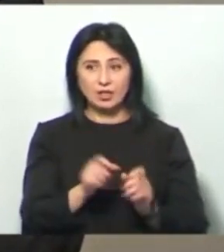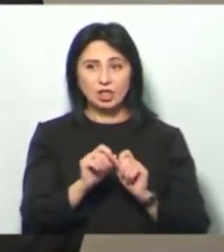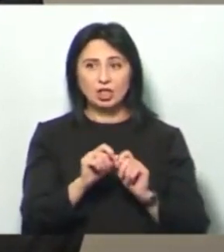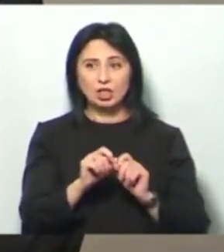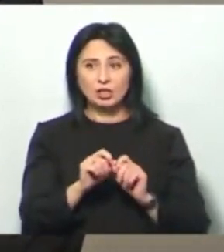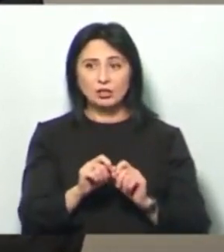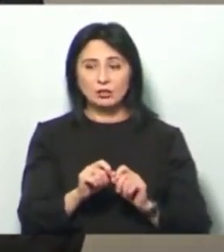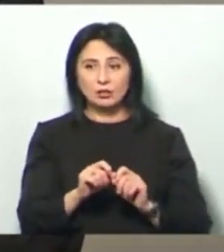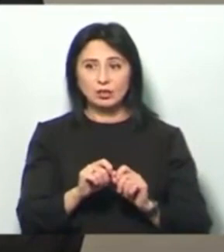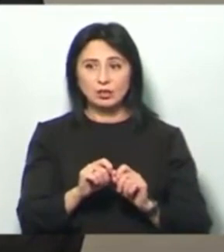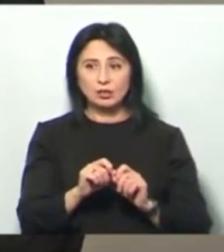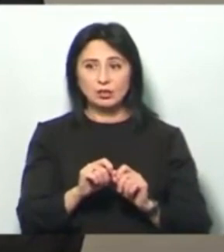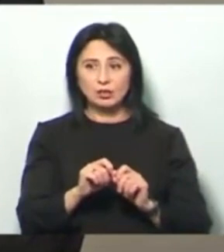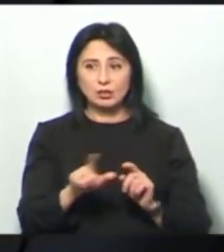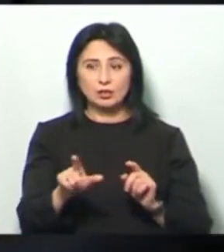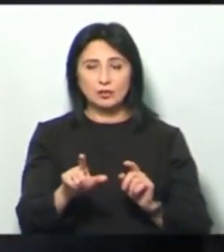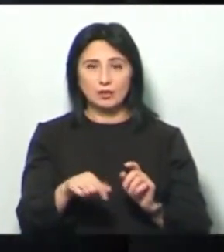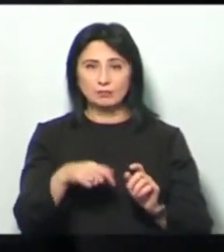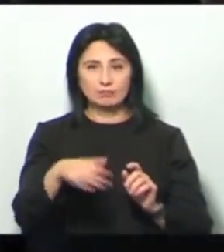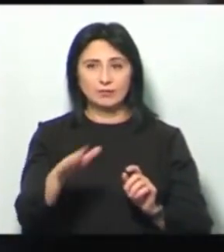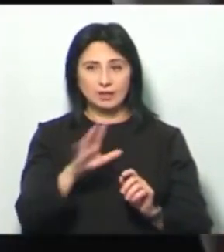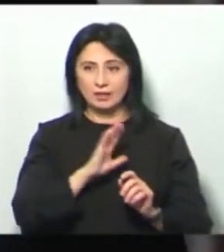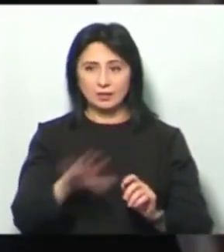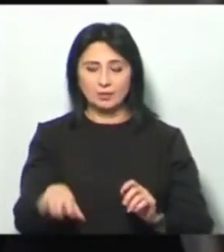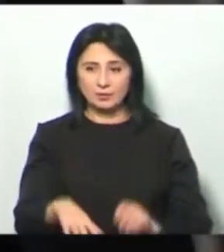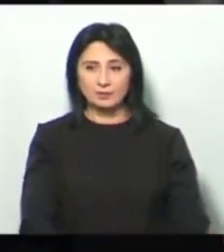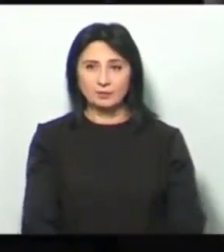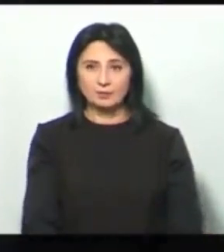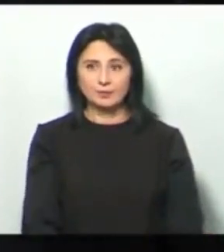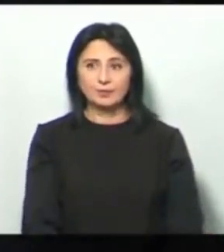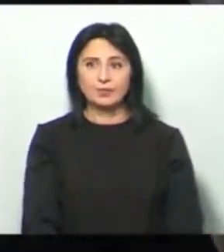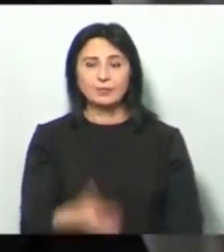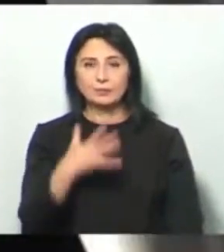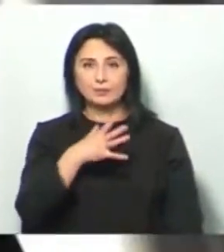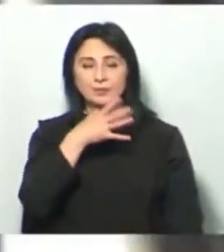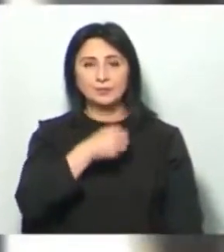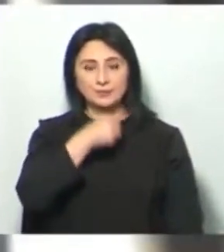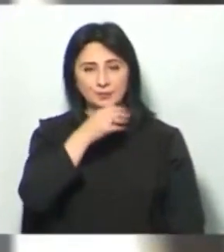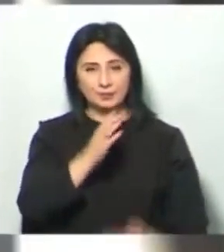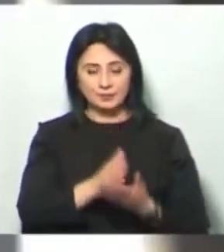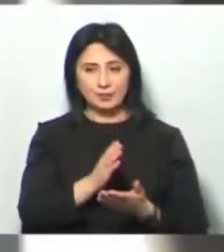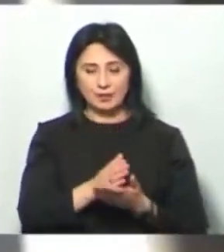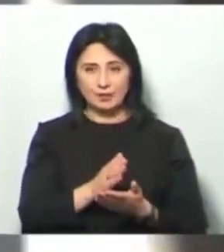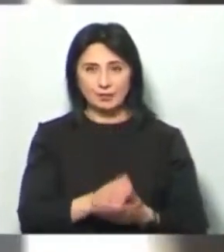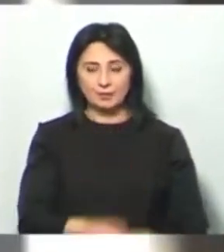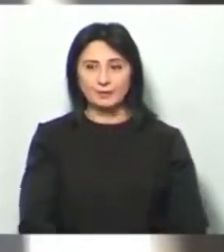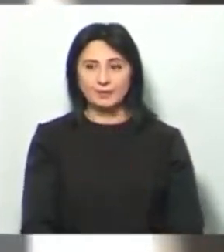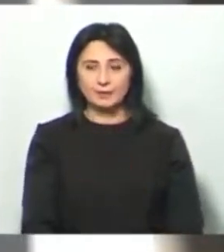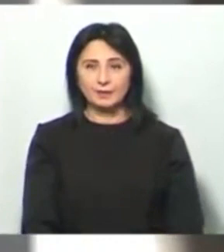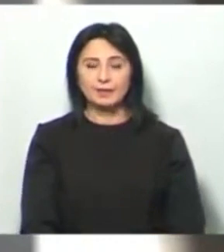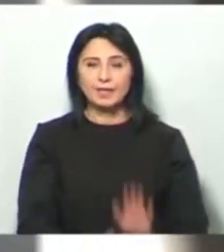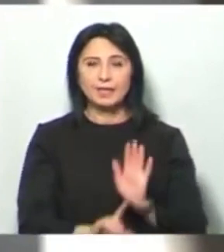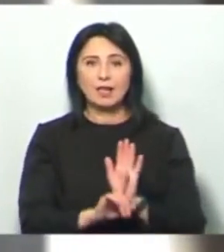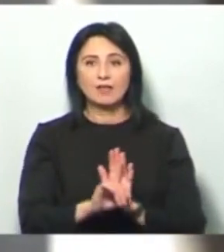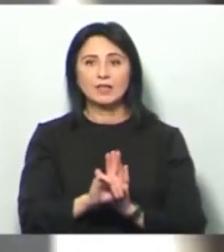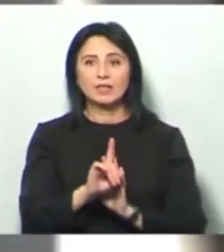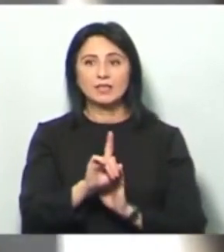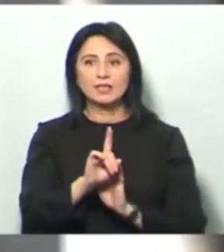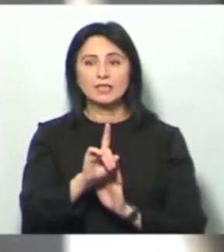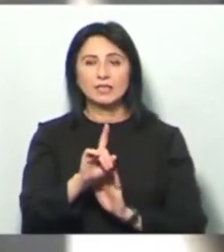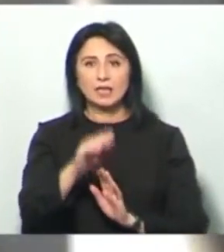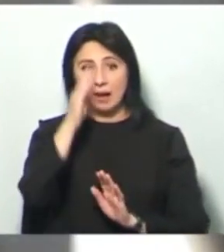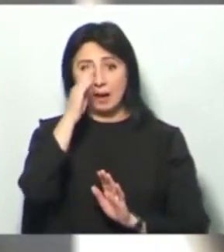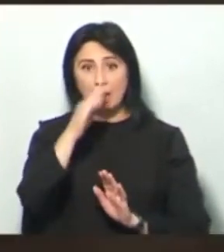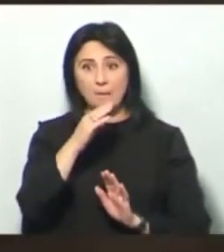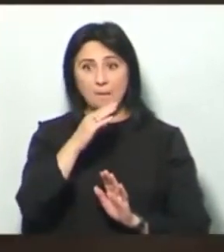სკოლაში არ გავუშვილე ვარ. და საკმაოდ ასაკიანი დაიწყე მამაჩემი,